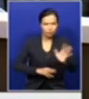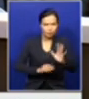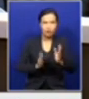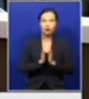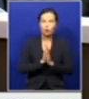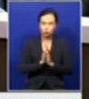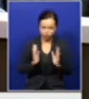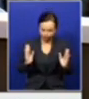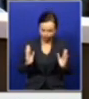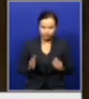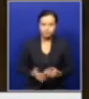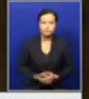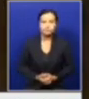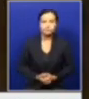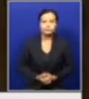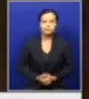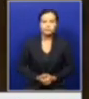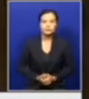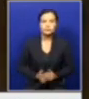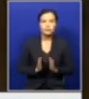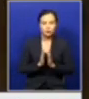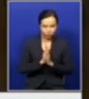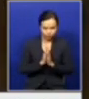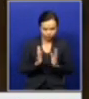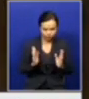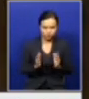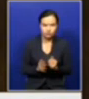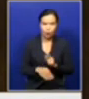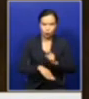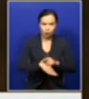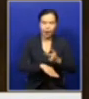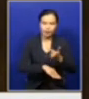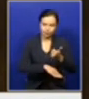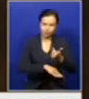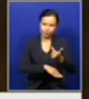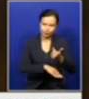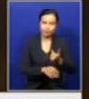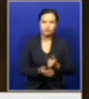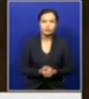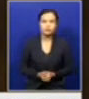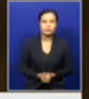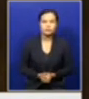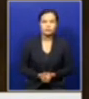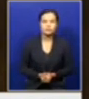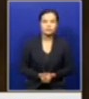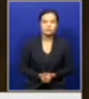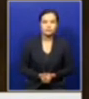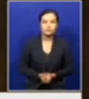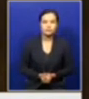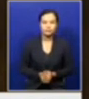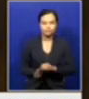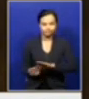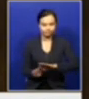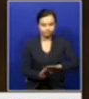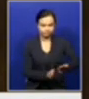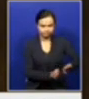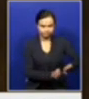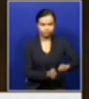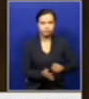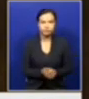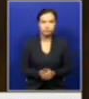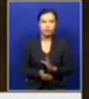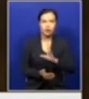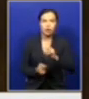ค่ะ ขอบคุณครับรักษาเวลาได้ดีมากนะครับต่อไปเชิญท่านชูช